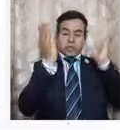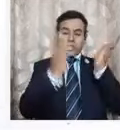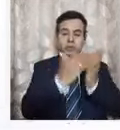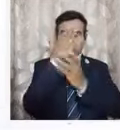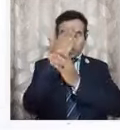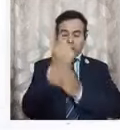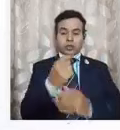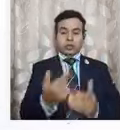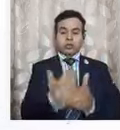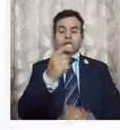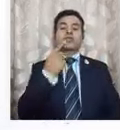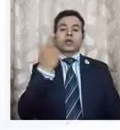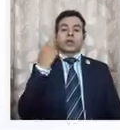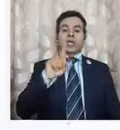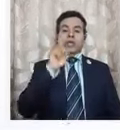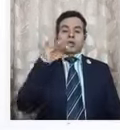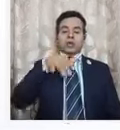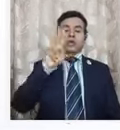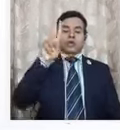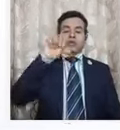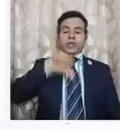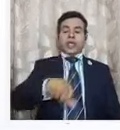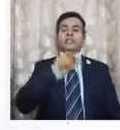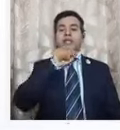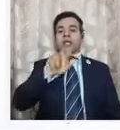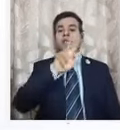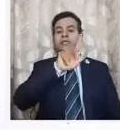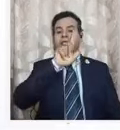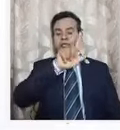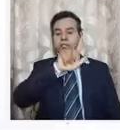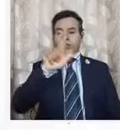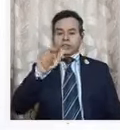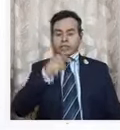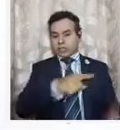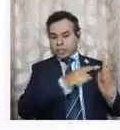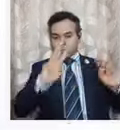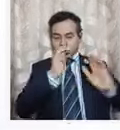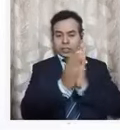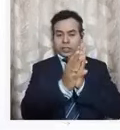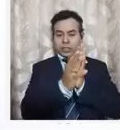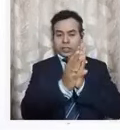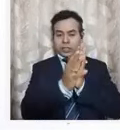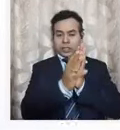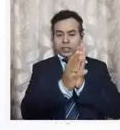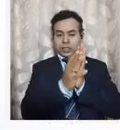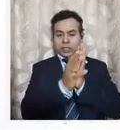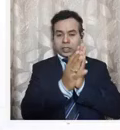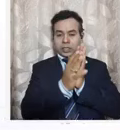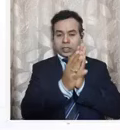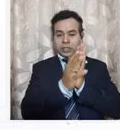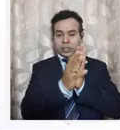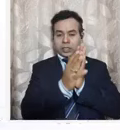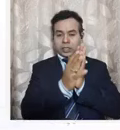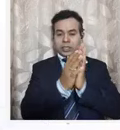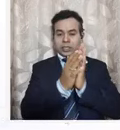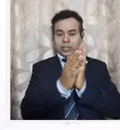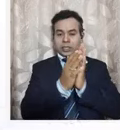98,43,073 জন। মৃত্যুবরণ করেছেন 24 ঘন্টায় বিশ্বে 4,612 জন এবং এ পর্যন্ত